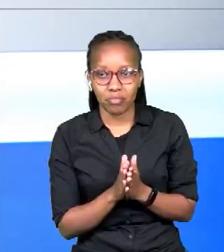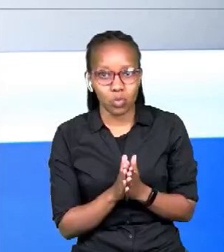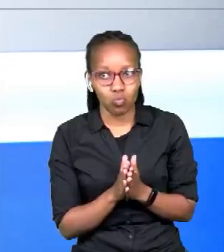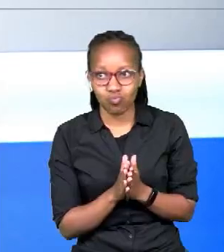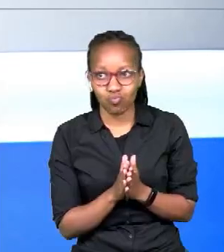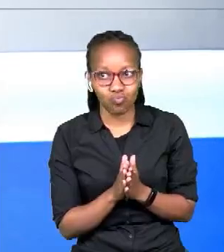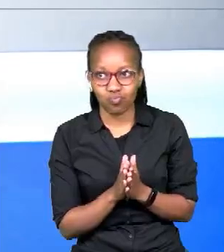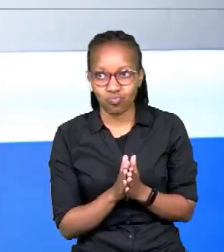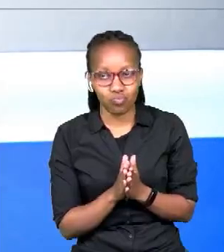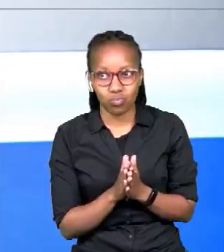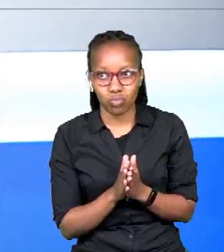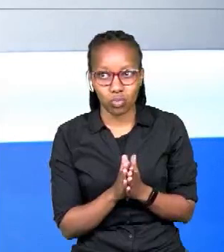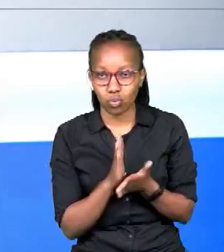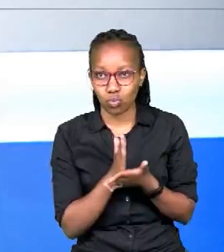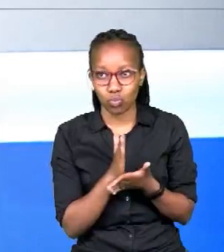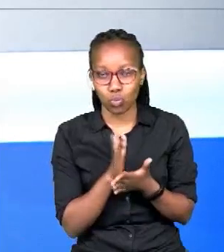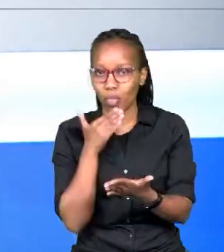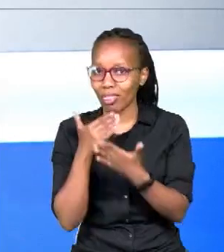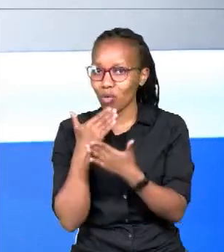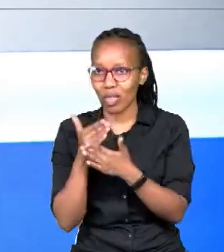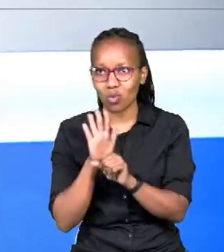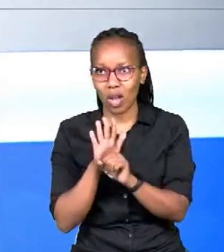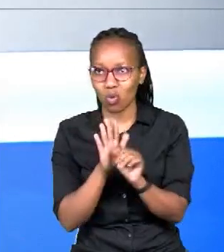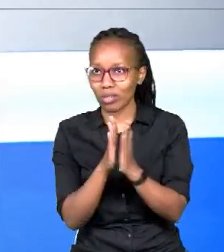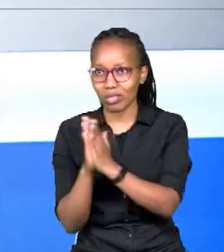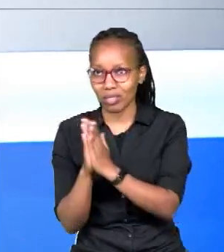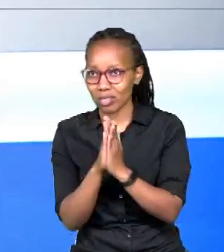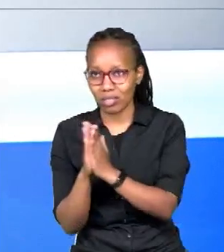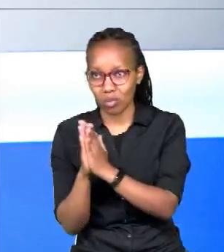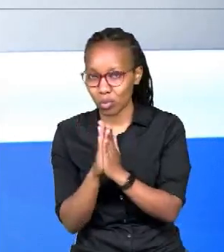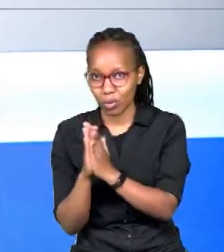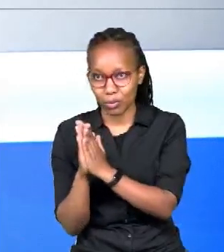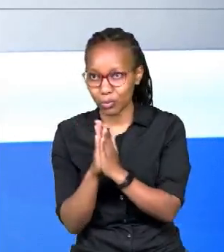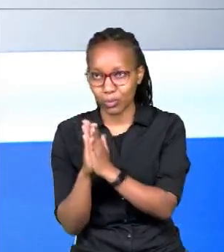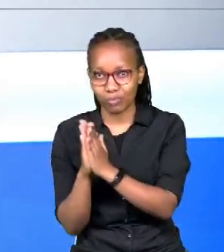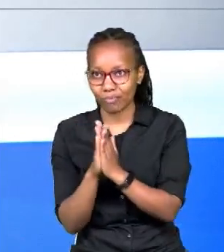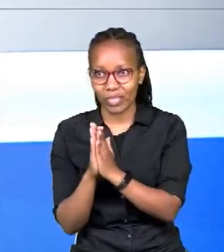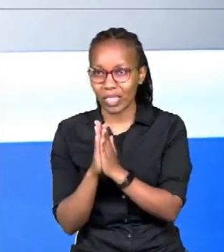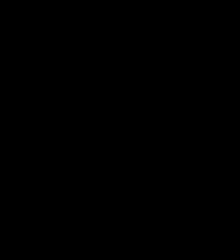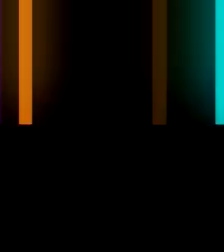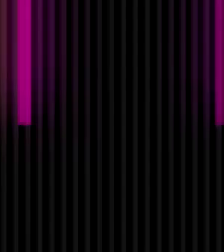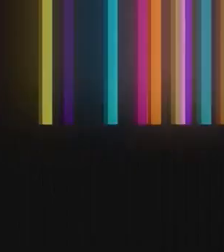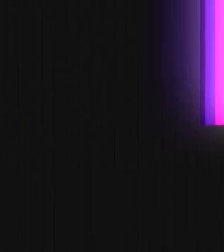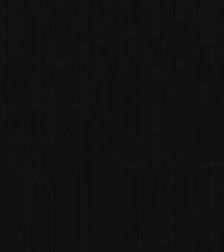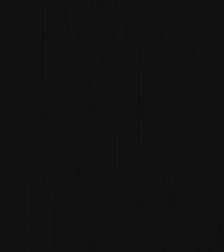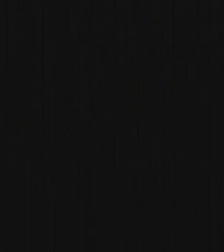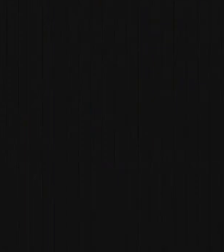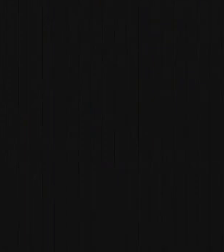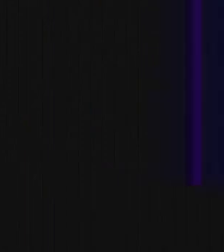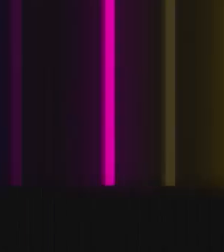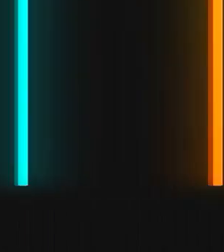Indeed, I cannot fail to mention Robert Omer. Thank you, Robert Omer. That was Landmark reporting, and indeed, that was painful money.